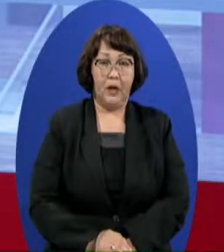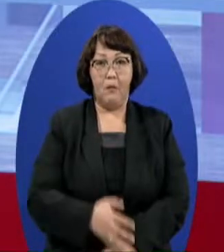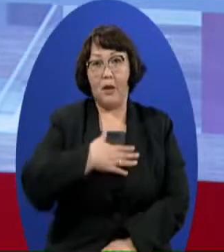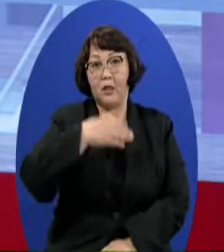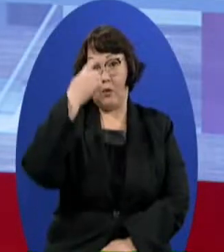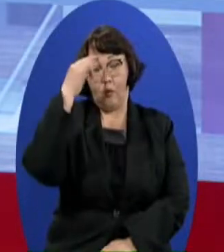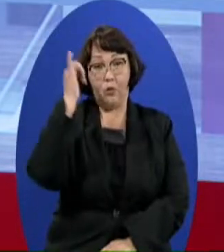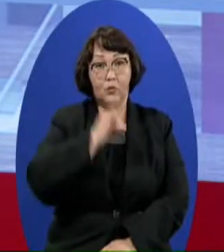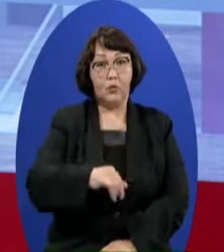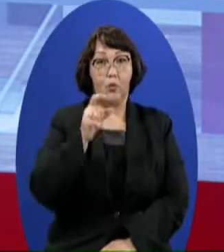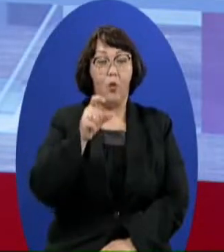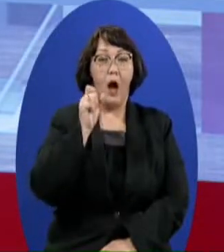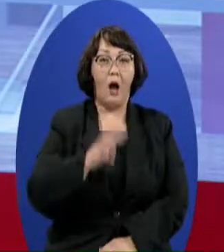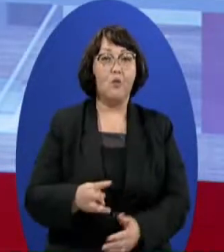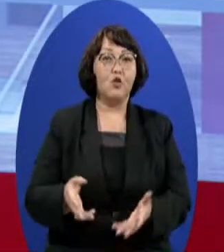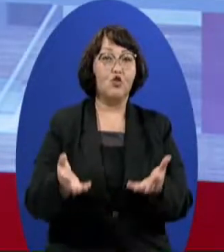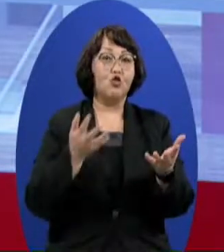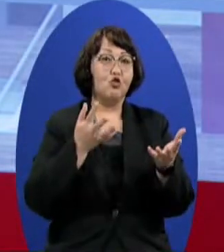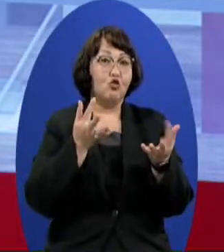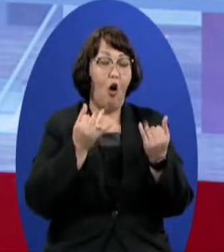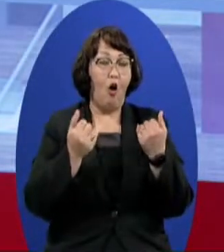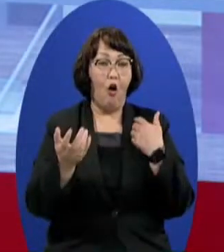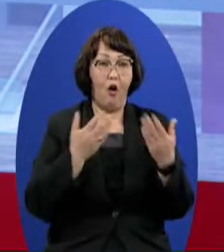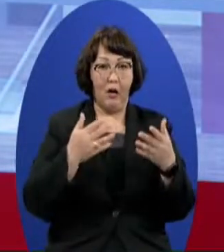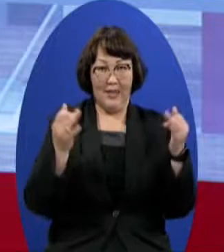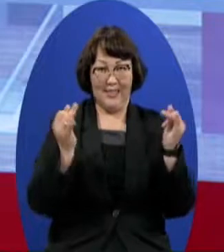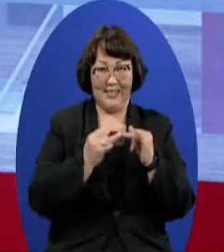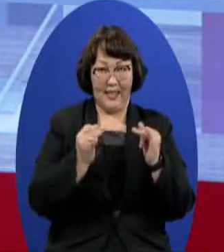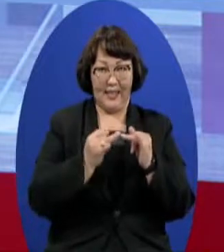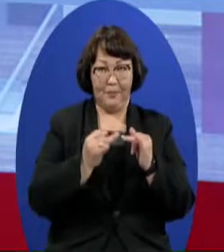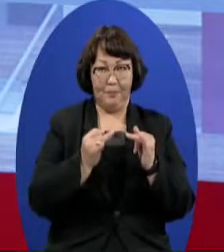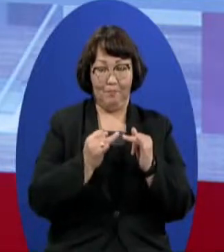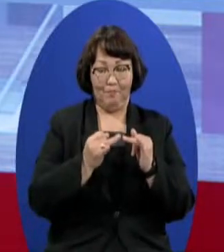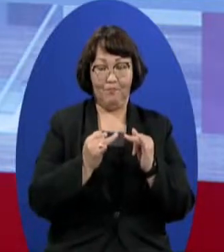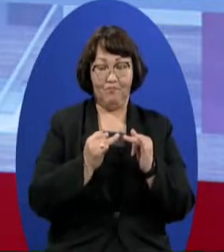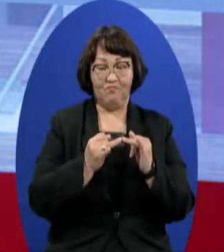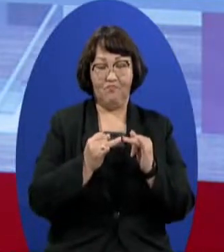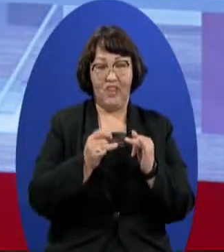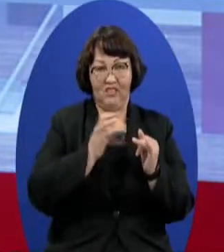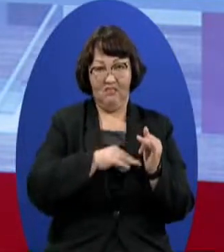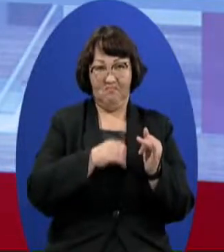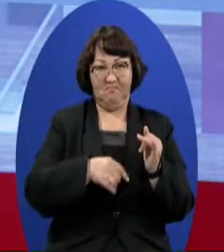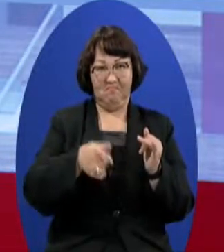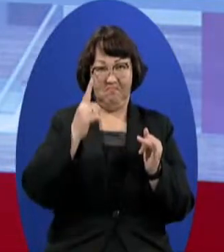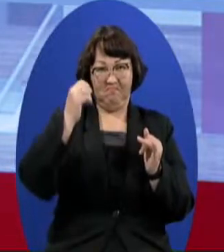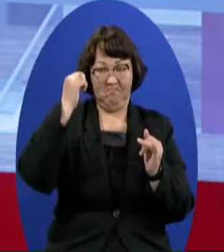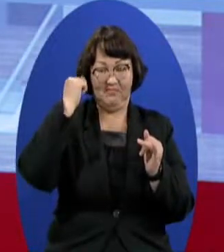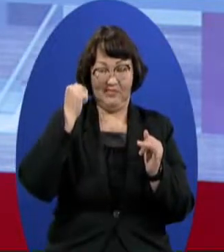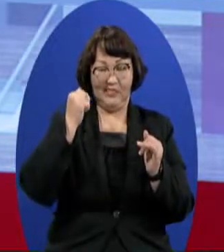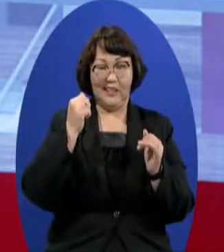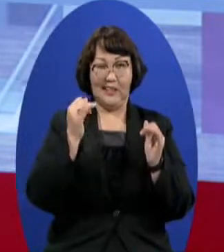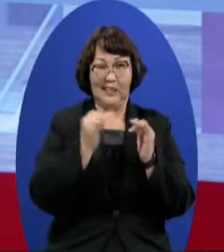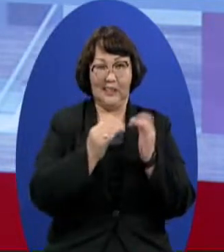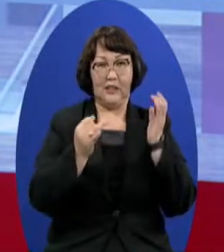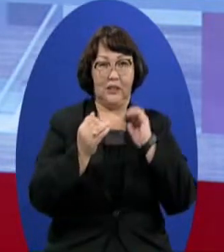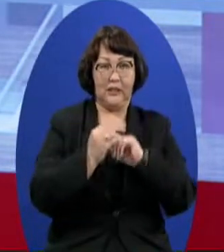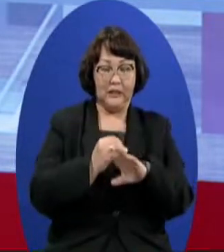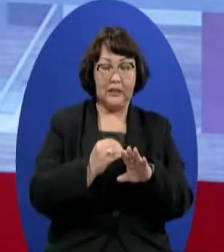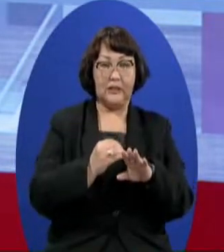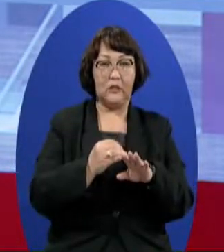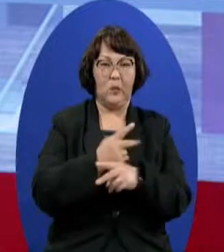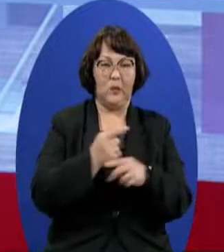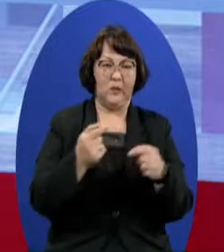Манай улс хүн амын тоотой харьцуулахад цахим хэрэглээгээр дэлхийд 1-р орд гэсэн судалгаа гарсан байдаг. Тэгвэл технологийн дэвшлиг дагаад цахим гемт хэргийн тоо